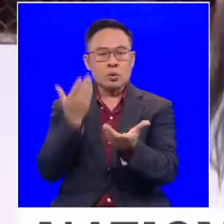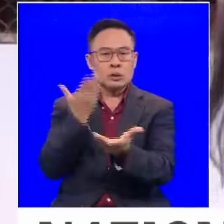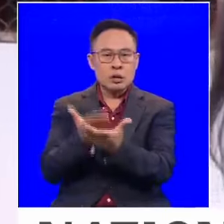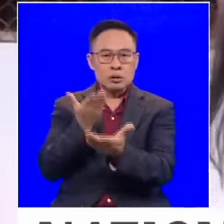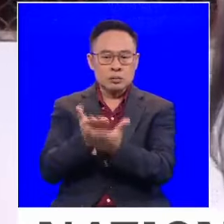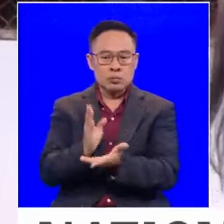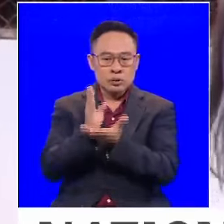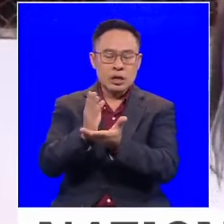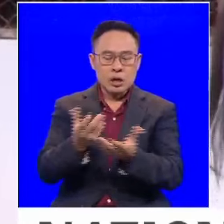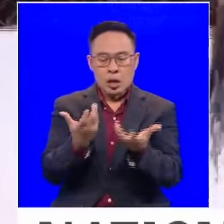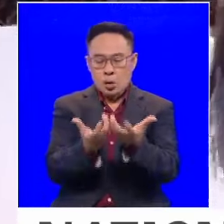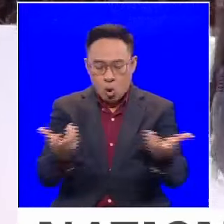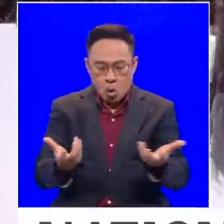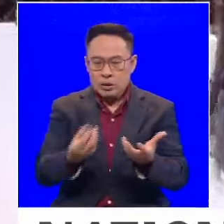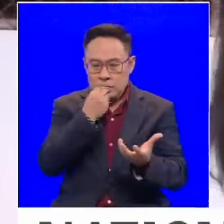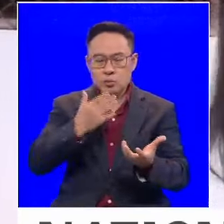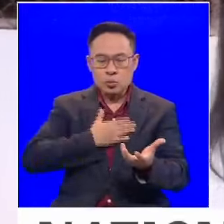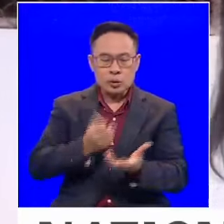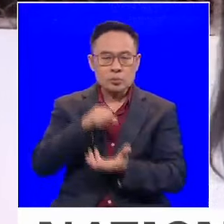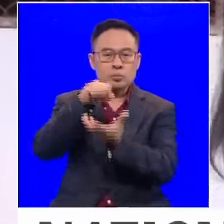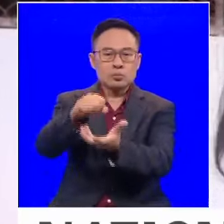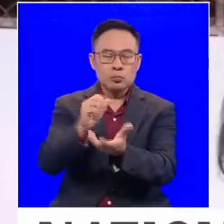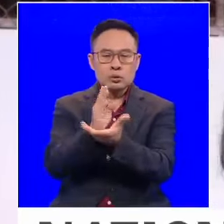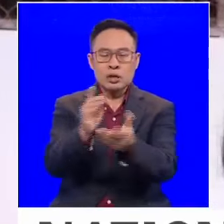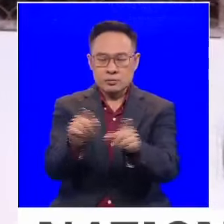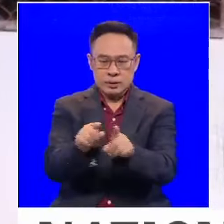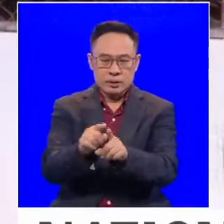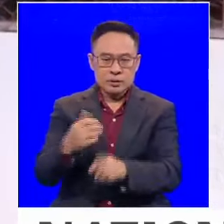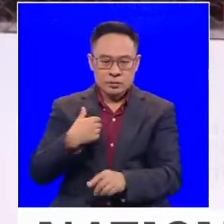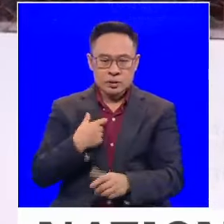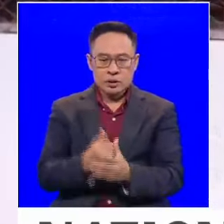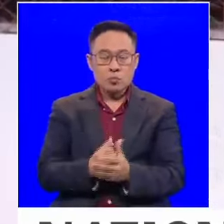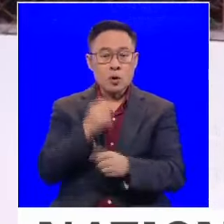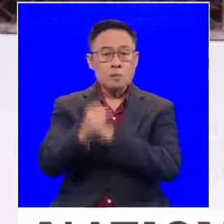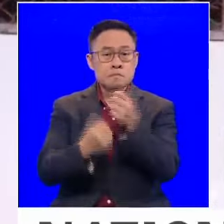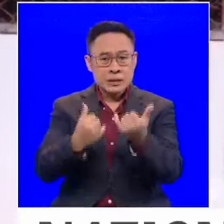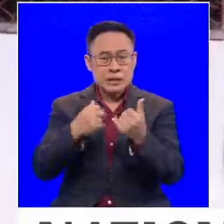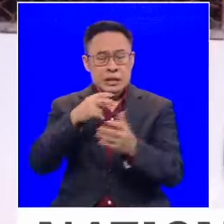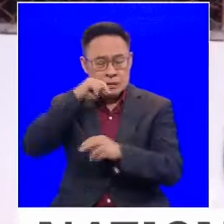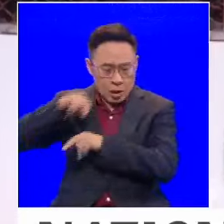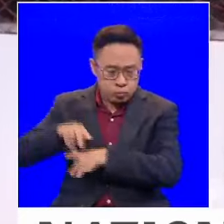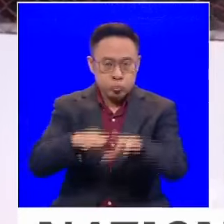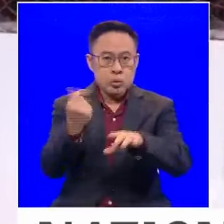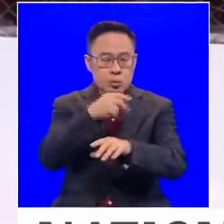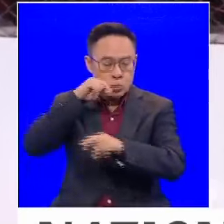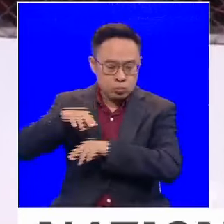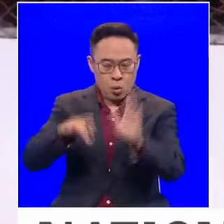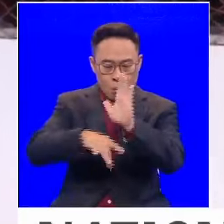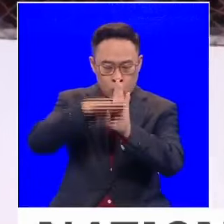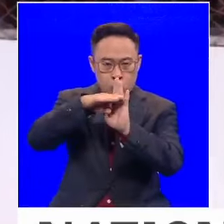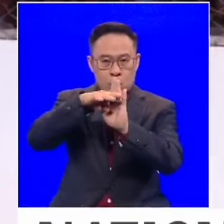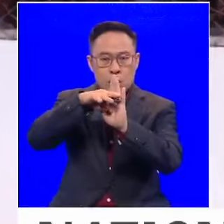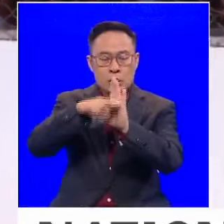ในสถานการณ์ครั้งนี้เนี่ยมันแตกต่างจากทุกครั้งยังไง ครั้งนี้น้ำมันมาเร็วแล้วก็มาเยอะแล้วก็มันลงช้าครับทุ